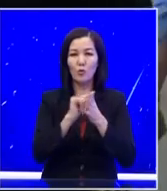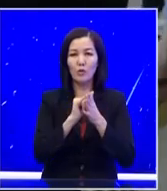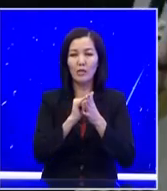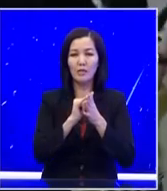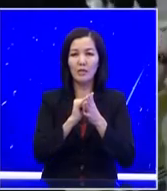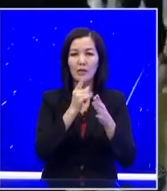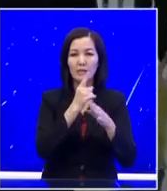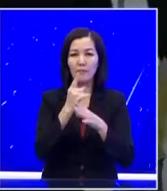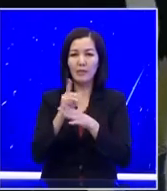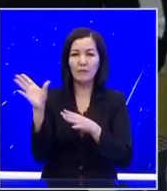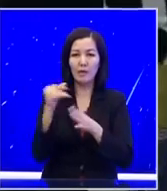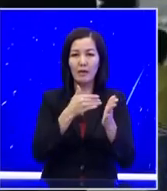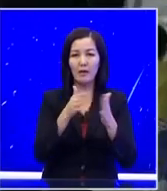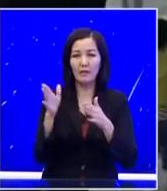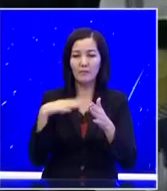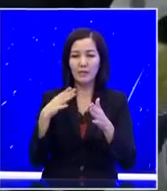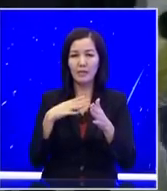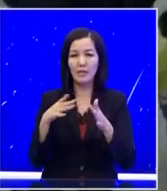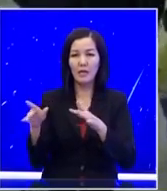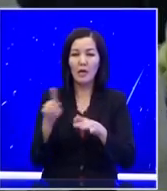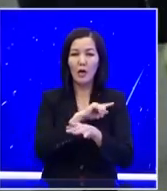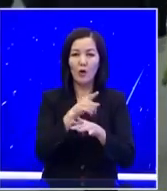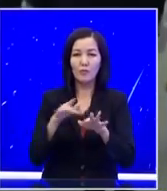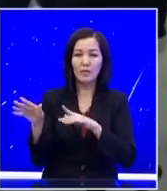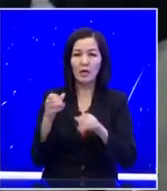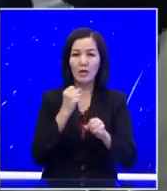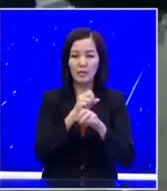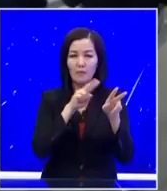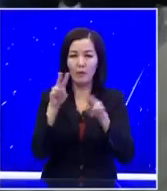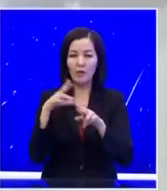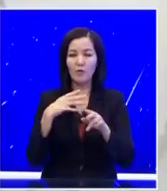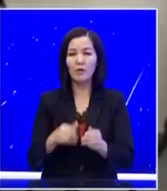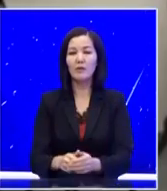бөгет алынып тасталды. Дегенмен қауіпсіздік шаралары әлі де қатаң бақылауда.